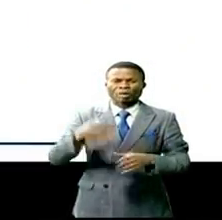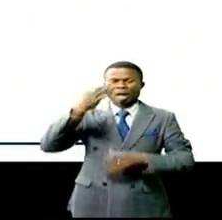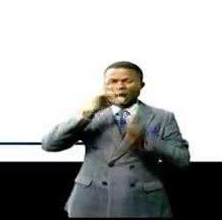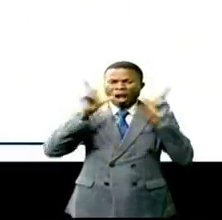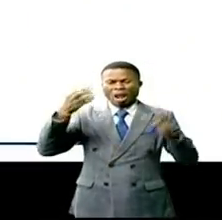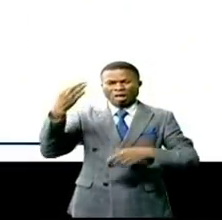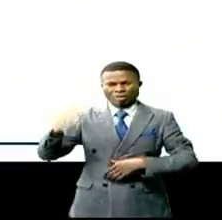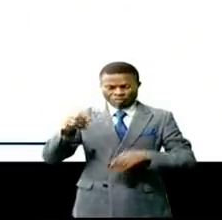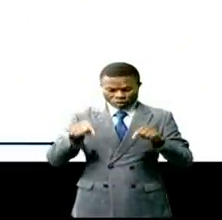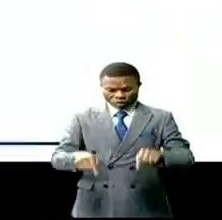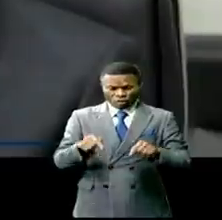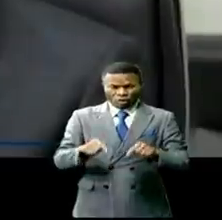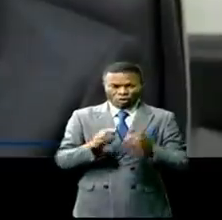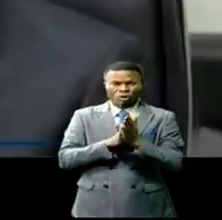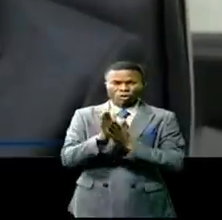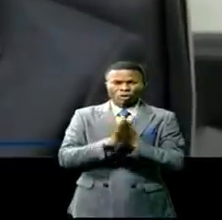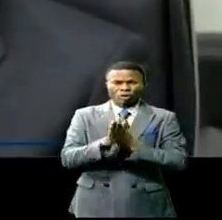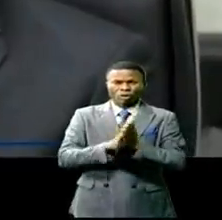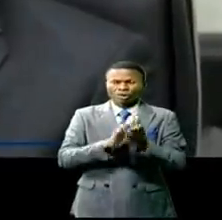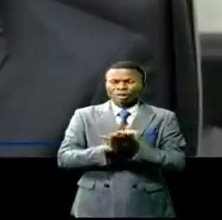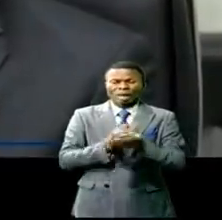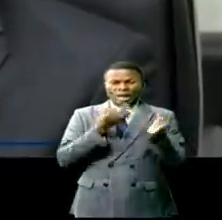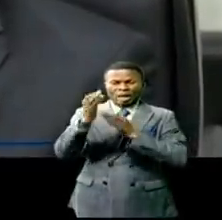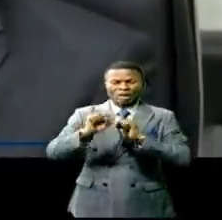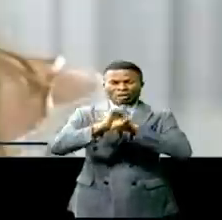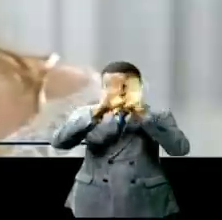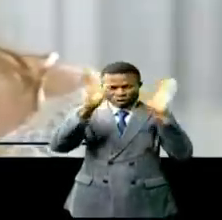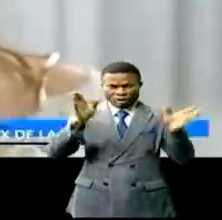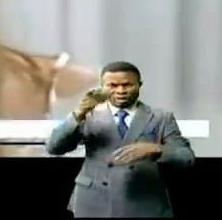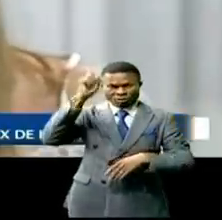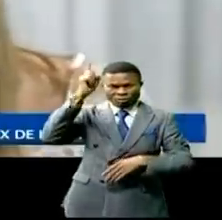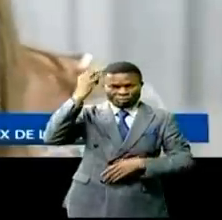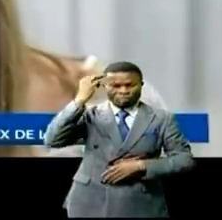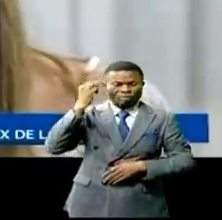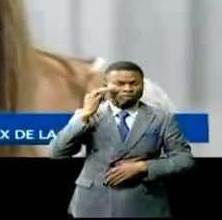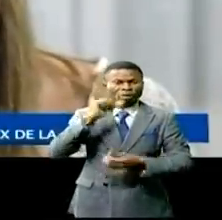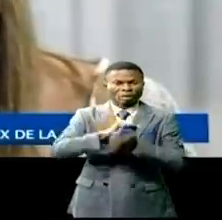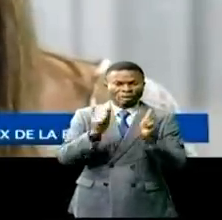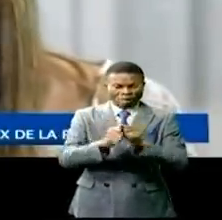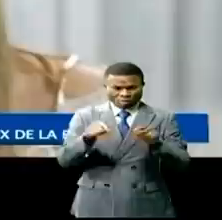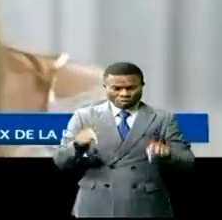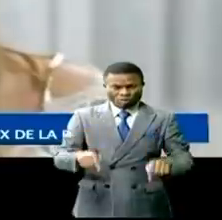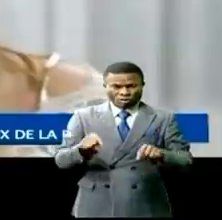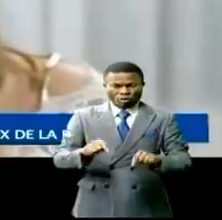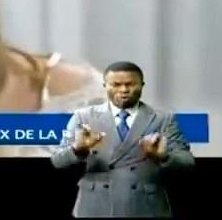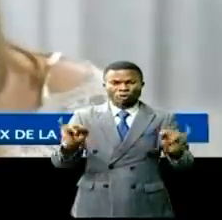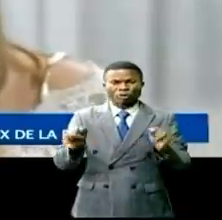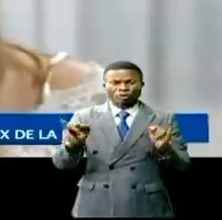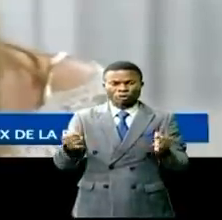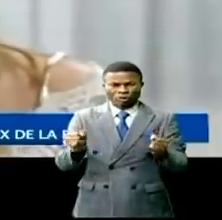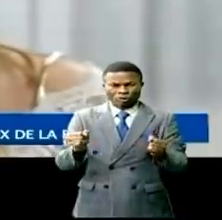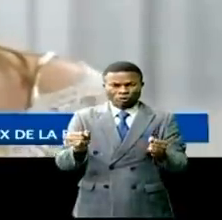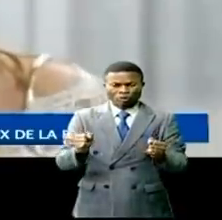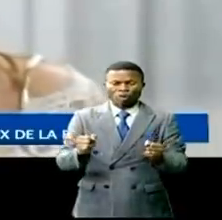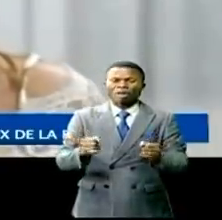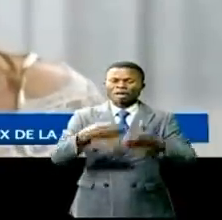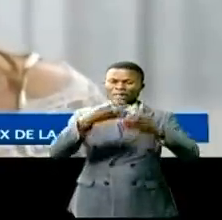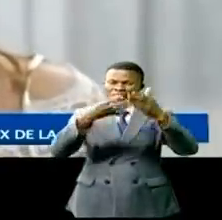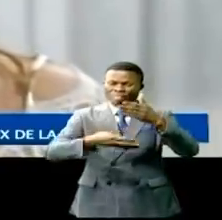nous avons souhaité éclairer le premier sur la situation actuelle des jeux et des enjeux